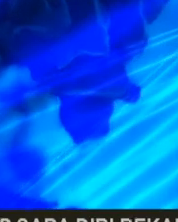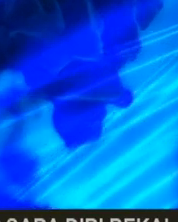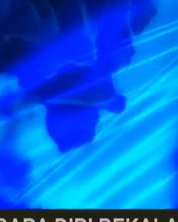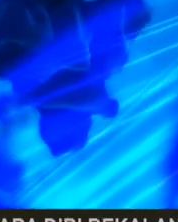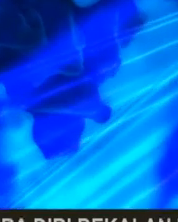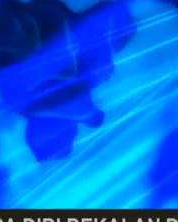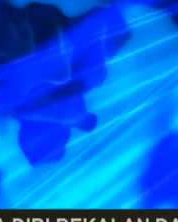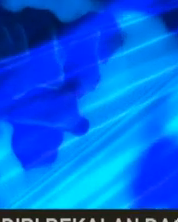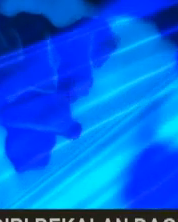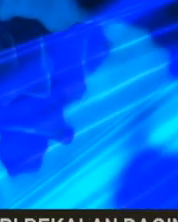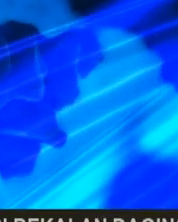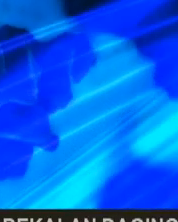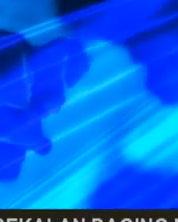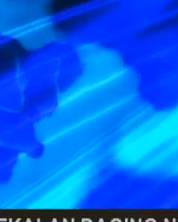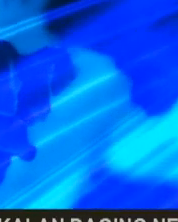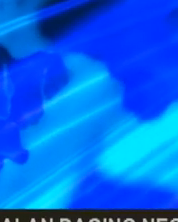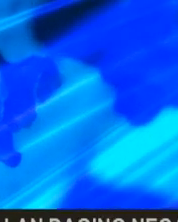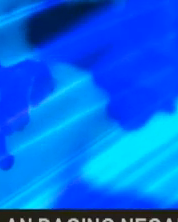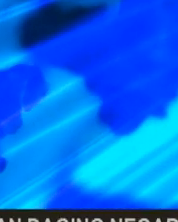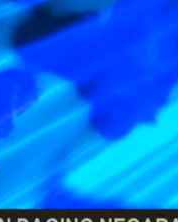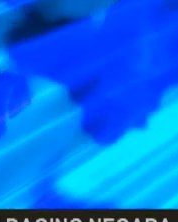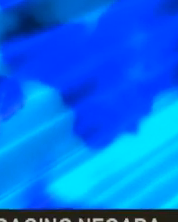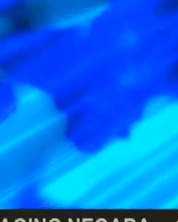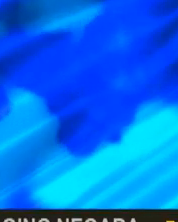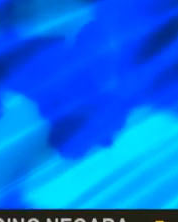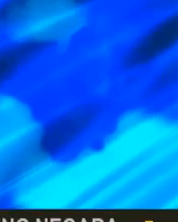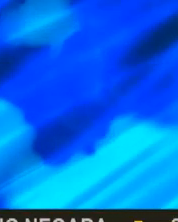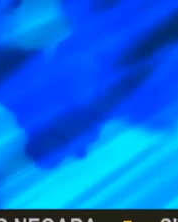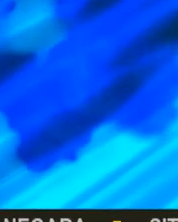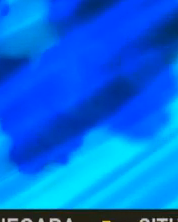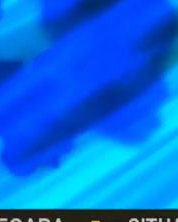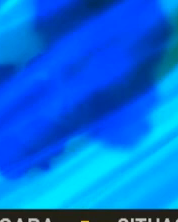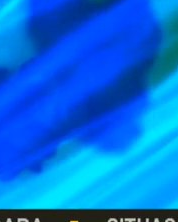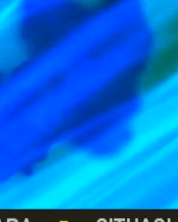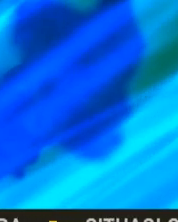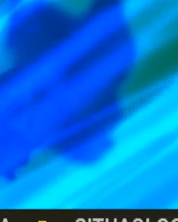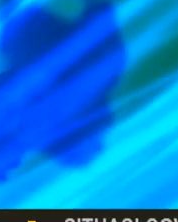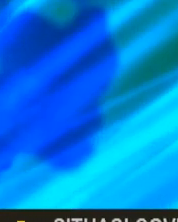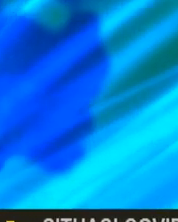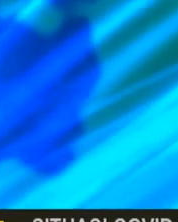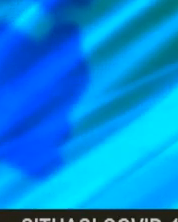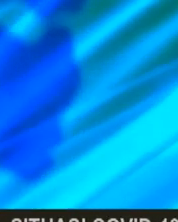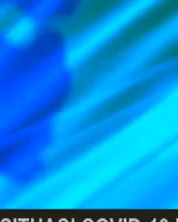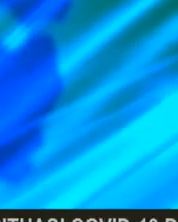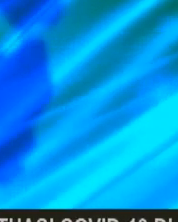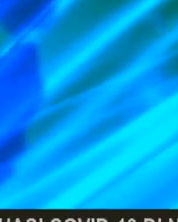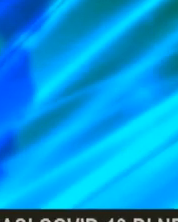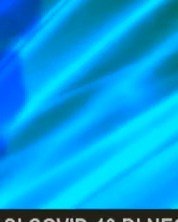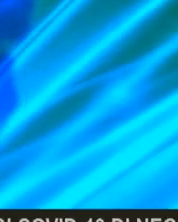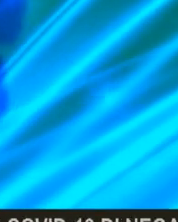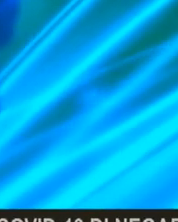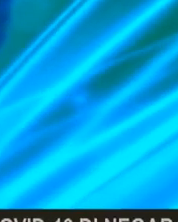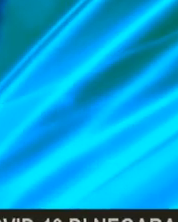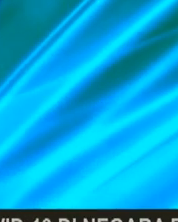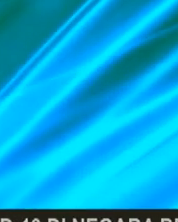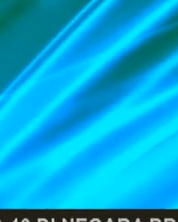Hai sementara itu 441 stempel ujian Wiro Sasono itu telah dilaksanakan menjadikan jumlah keseluruhan ujian